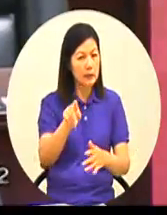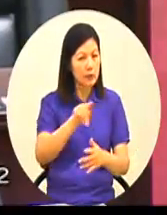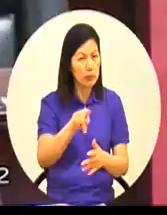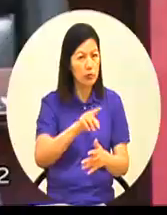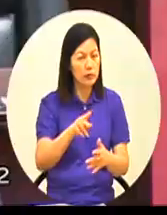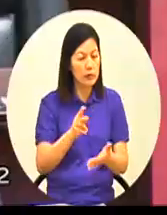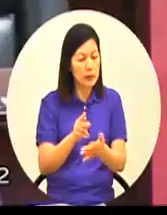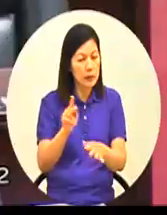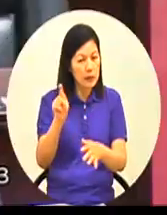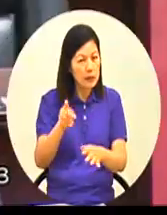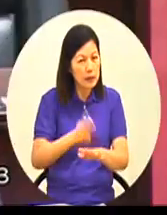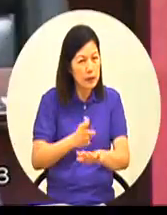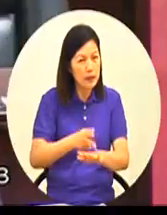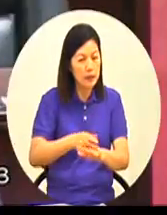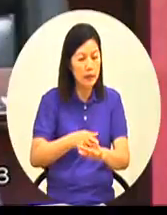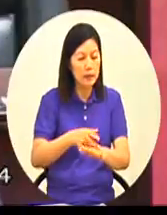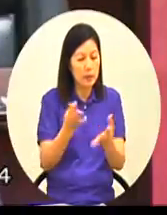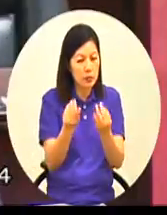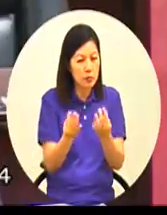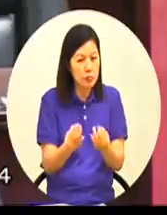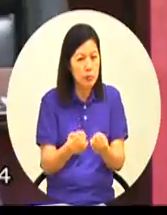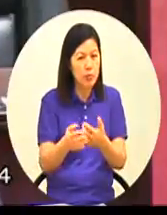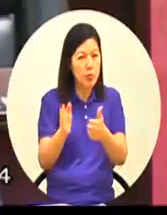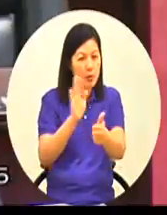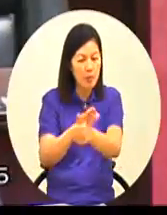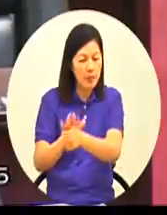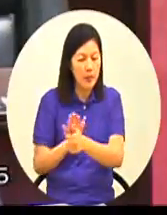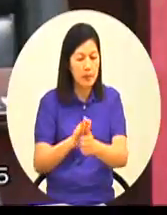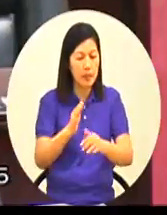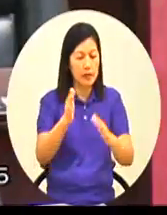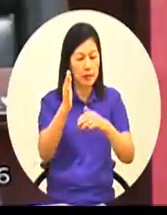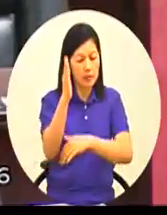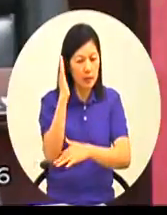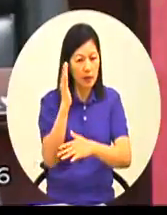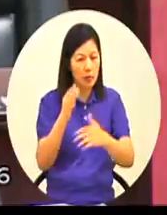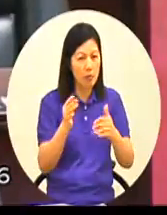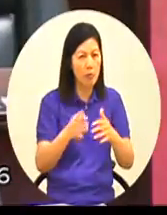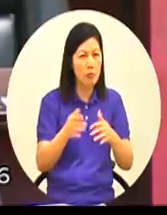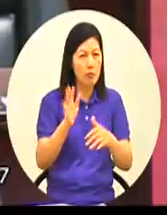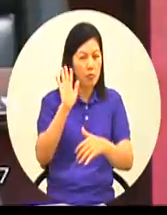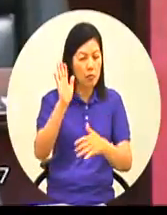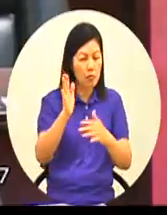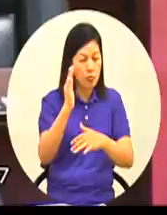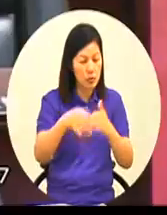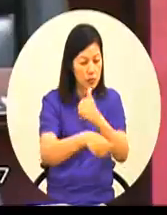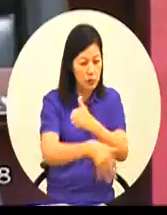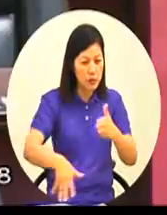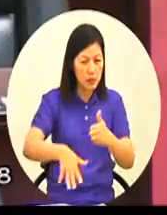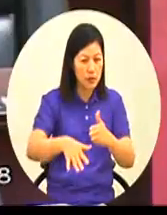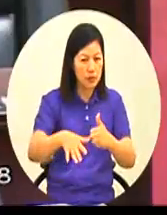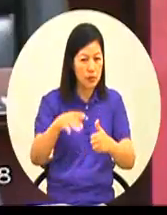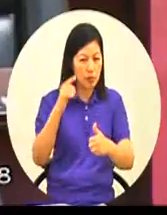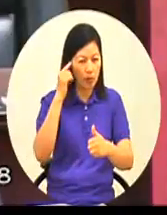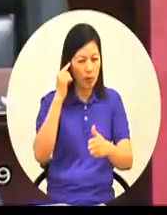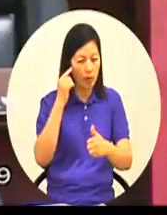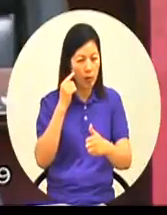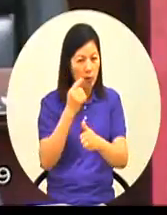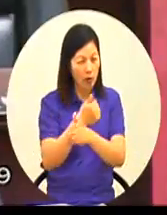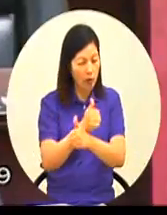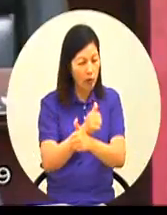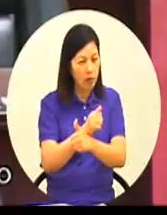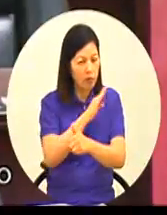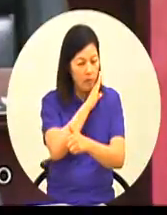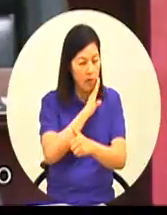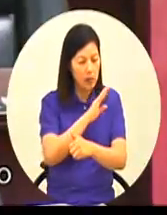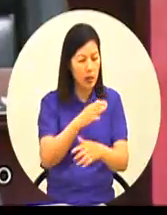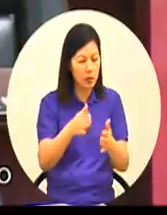这些数据，然后来做帮我们的政府公部门来做一些有效决策的参考。那我就觉得很奇怪啊，为什